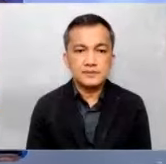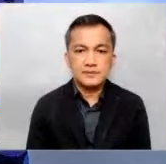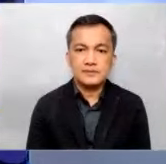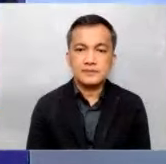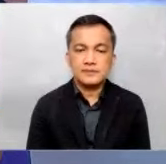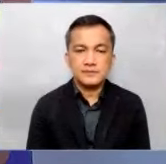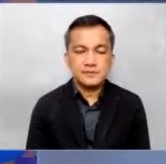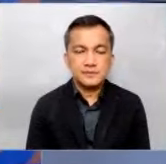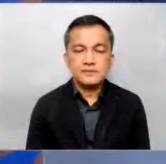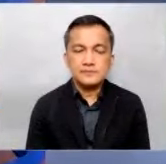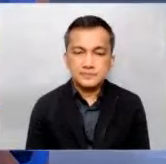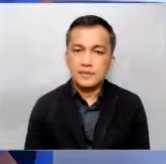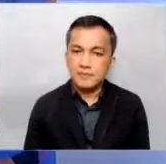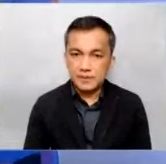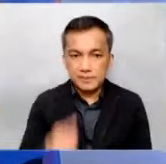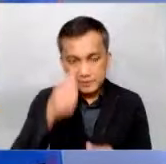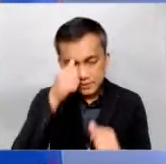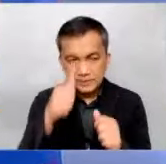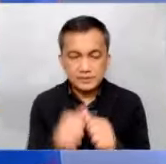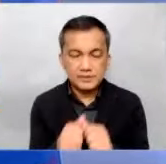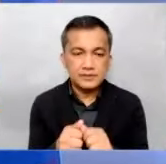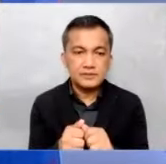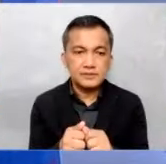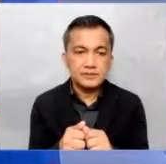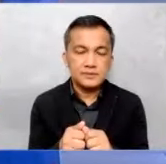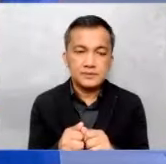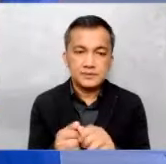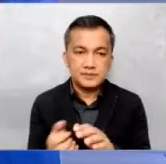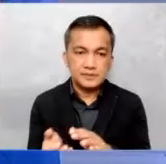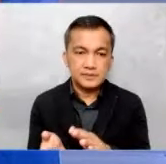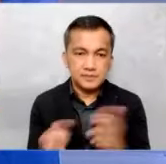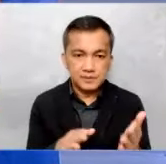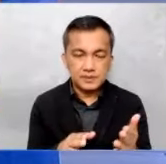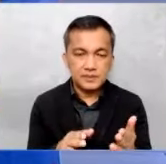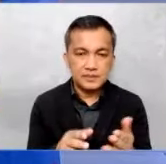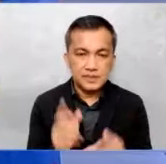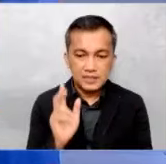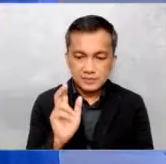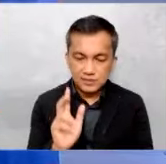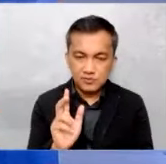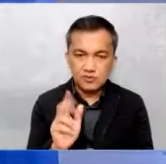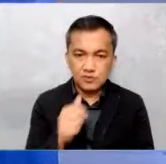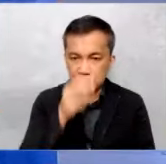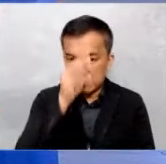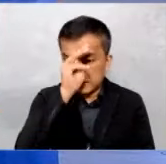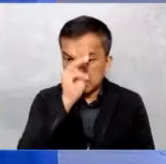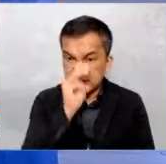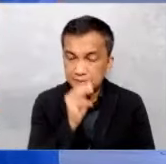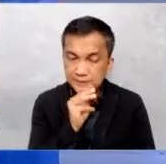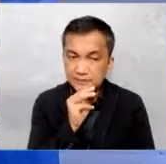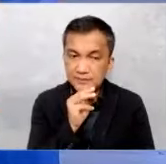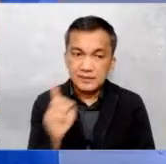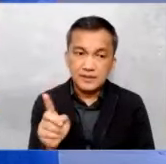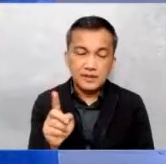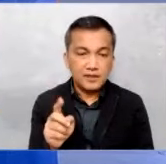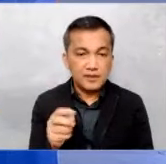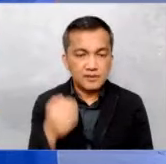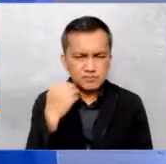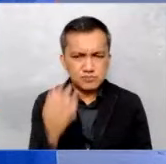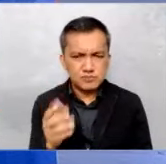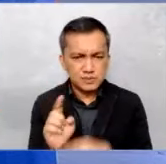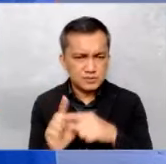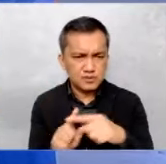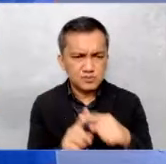kapatid, pag-alala sa mga pumanaw, santo at martir ang undas. Pero bakit nga ba ito tinawag